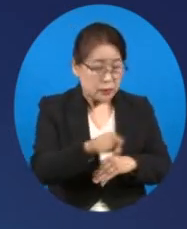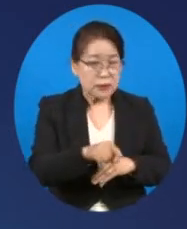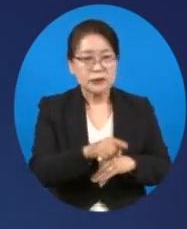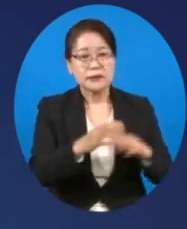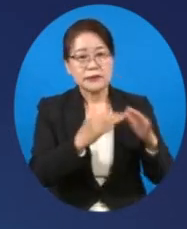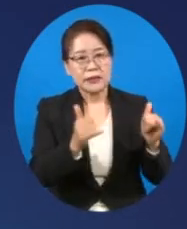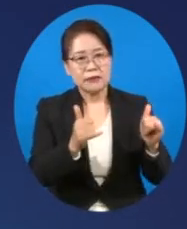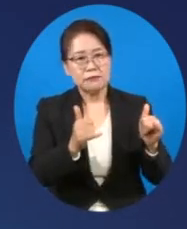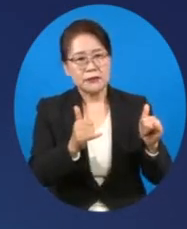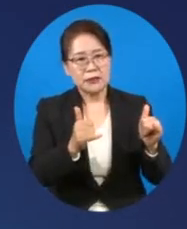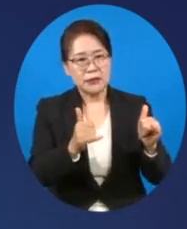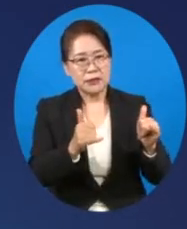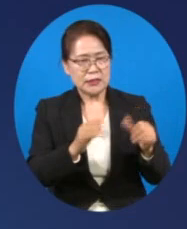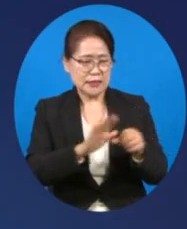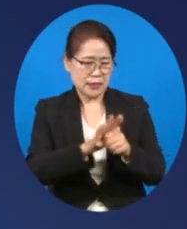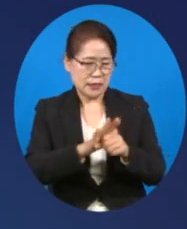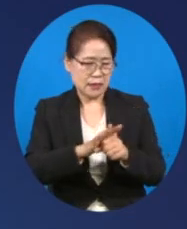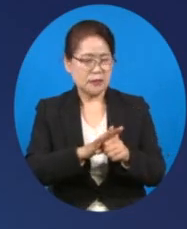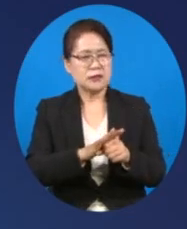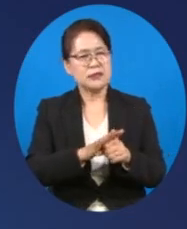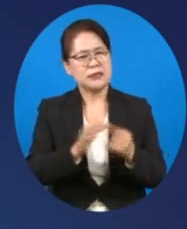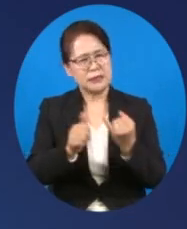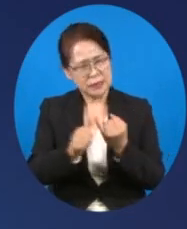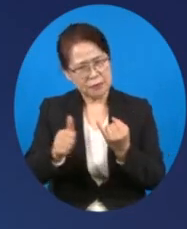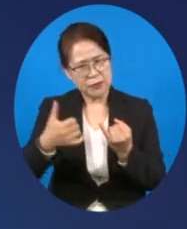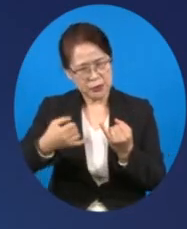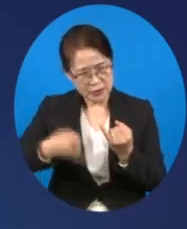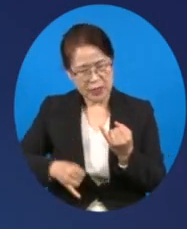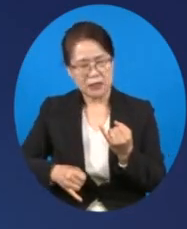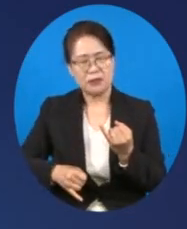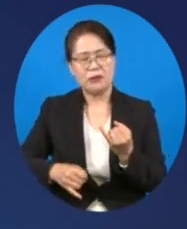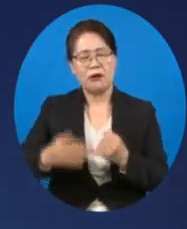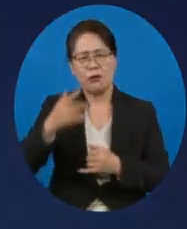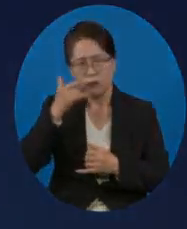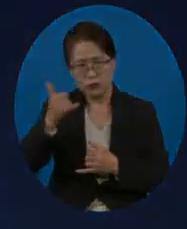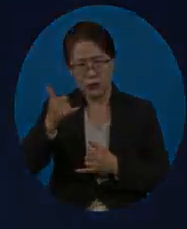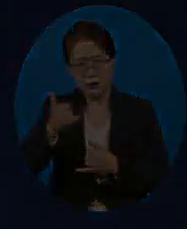사랑하는 그 영혼을 주께로 돌아오게 할 수가 있는 것입니다